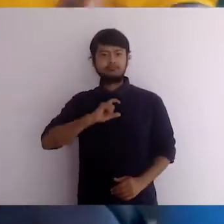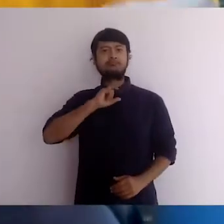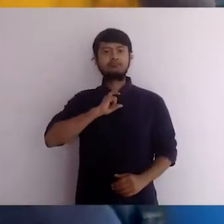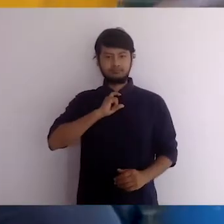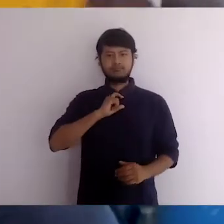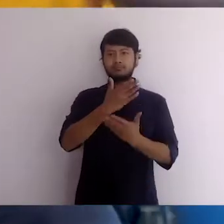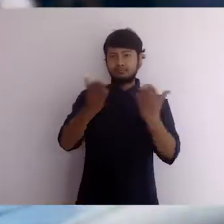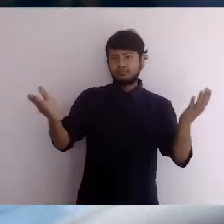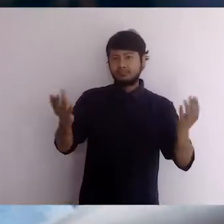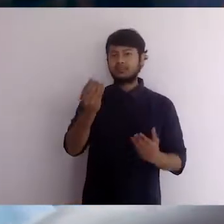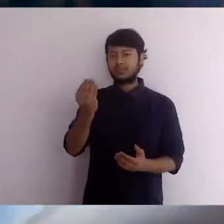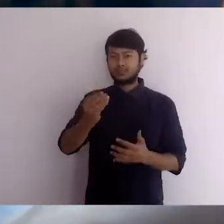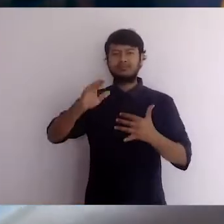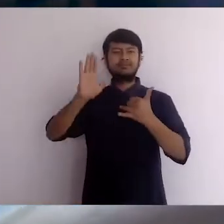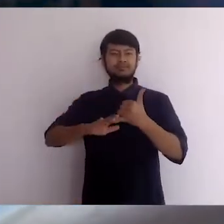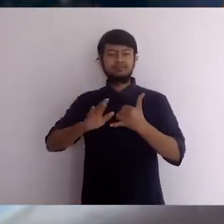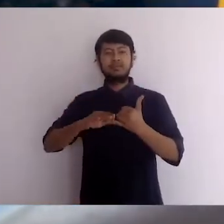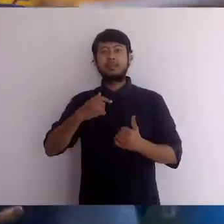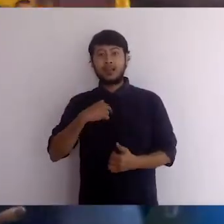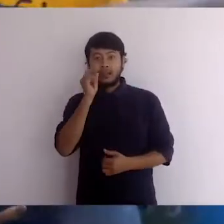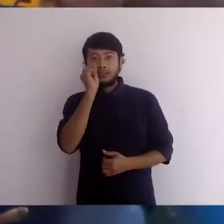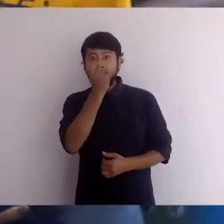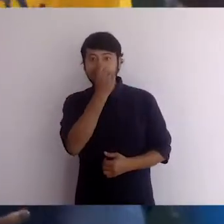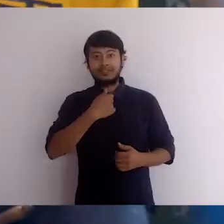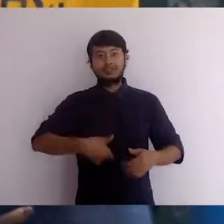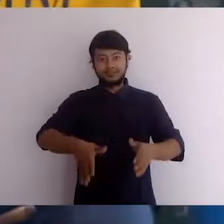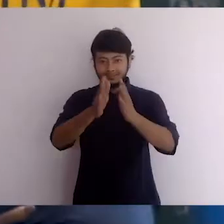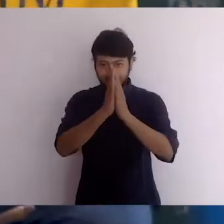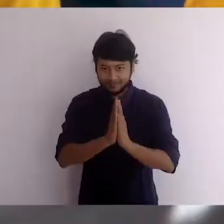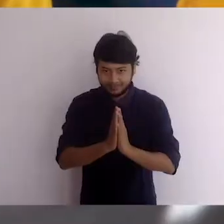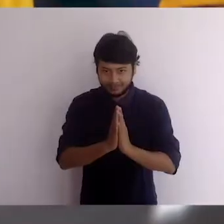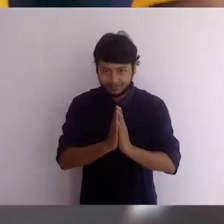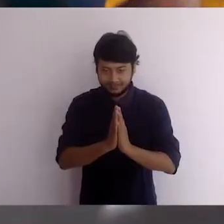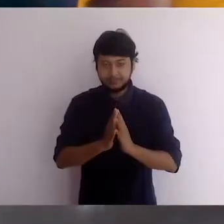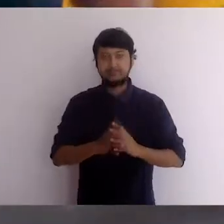तेरे में थोड़ा कम है। मद्रासी हूँ तो सबको मेरा वन कम है।